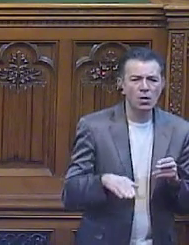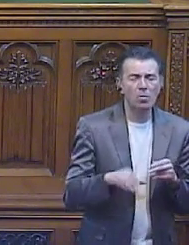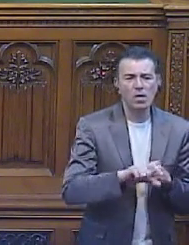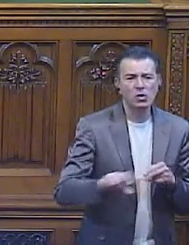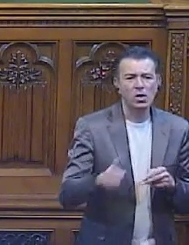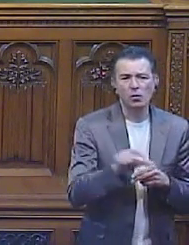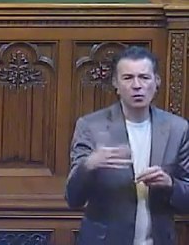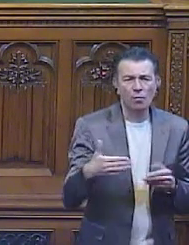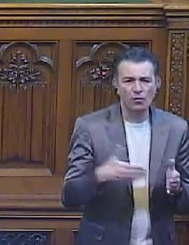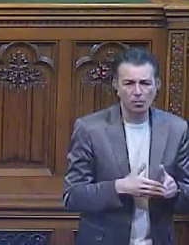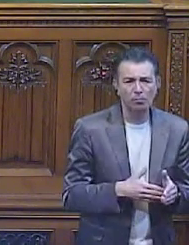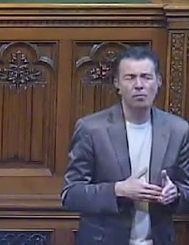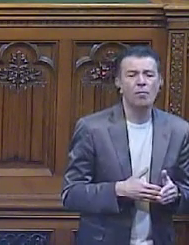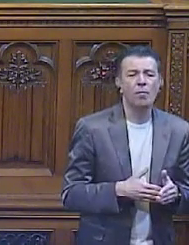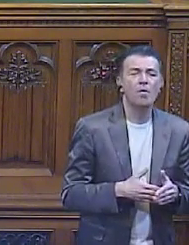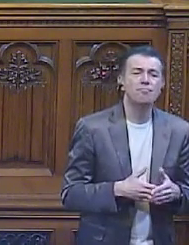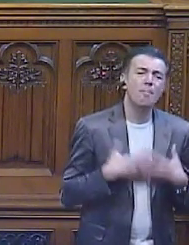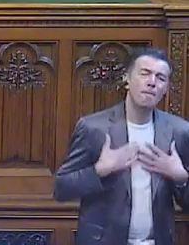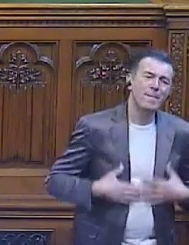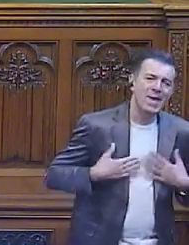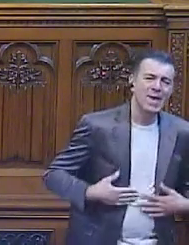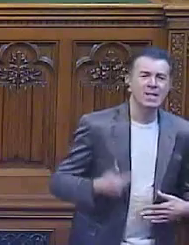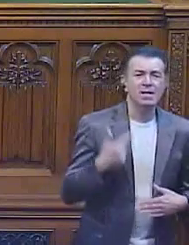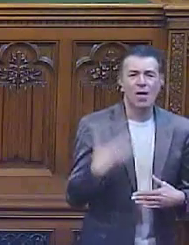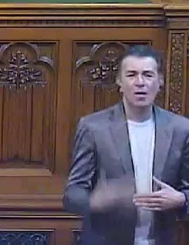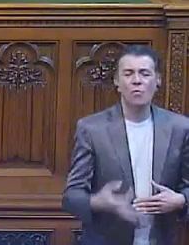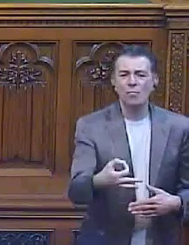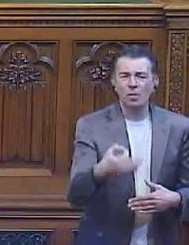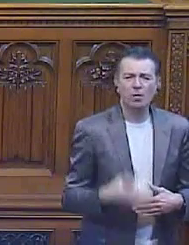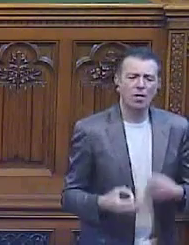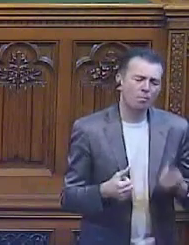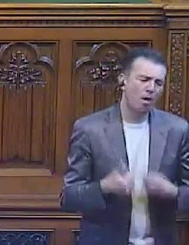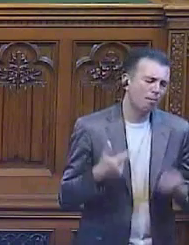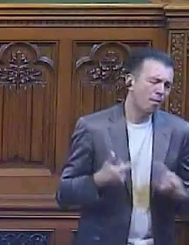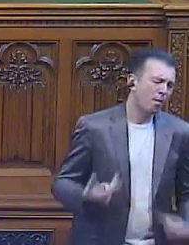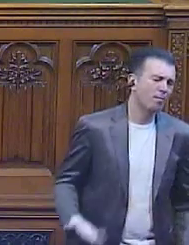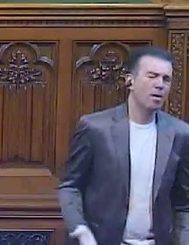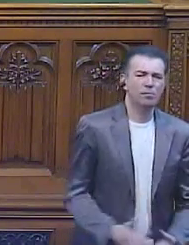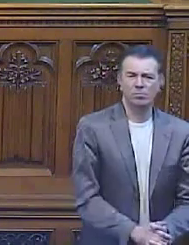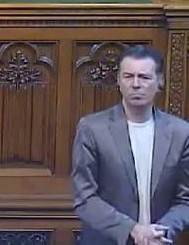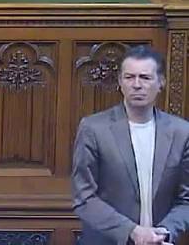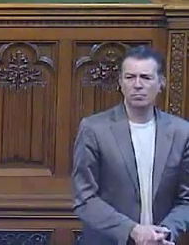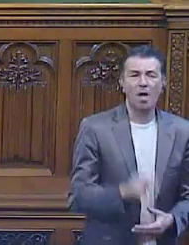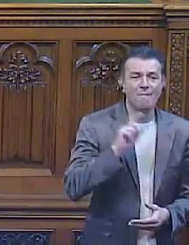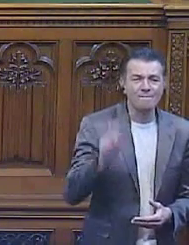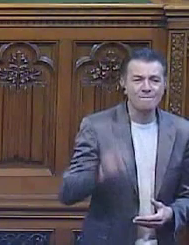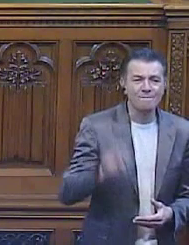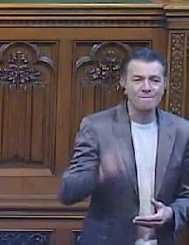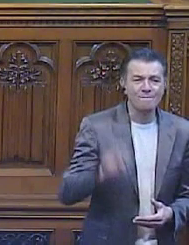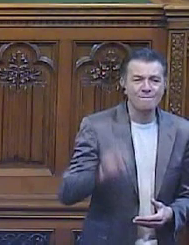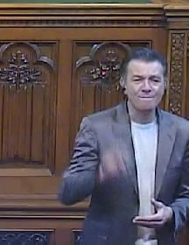die Tarife für die städtischen Bäder um 52% und so weiter und so fort. Wassergebühren